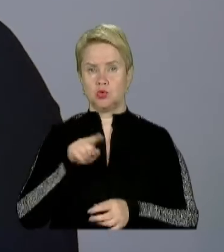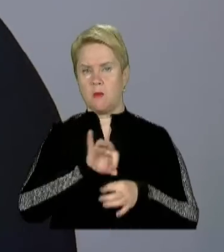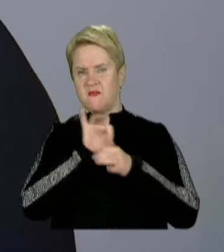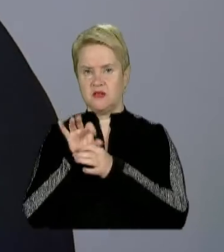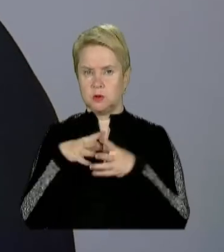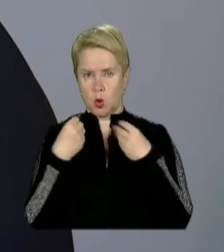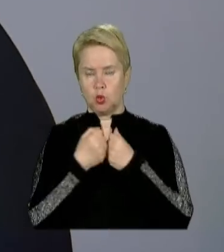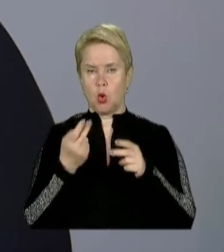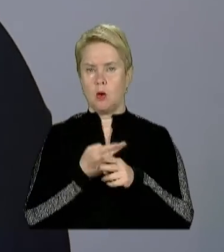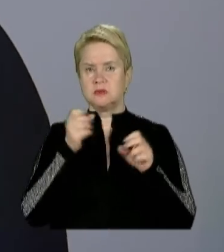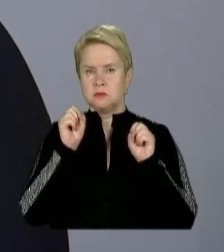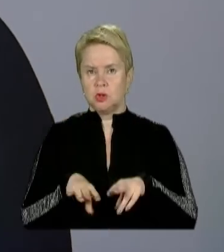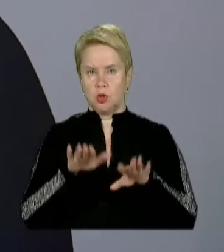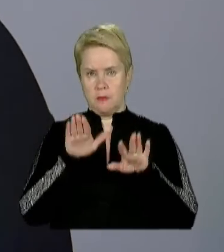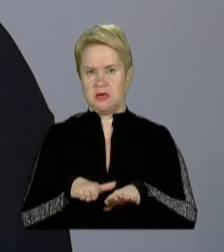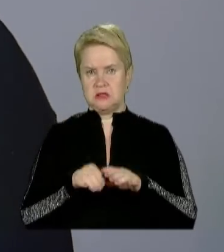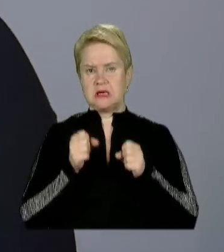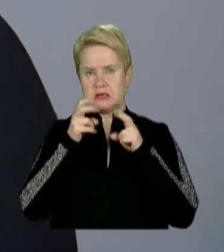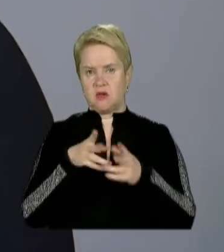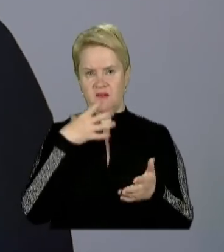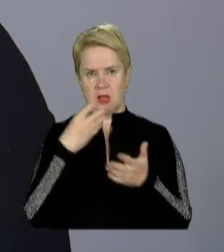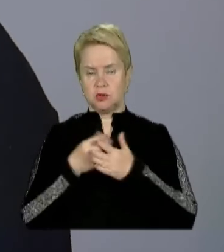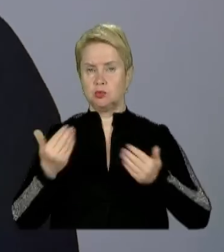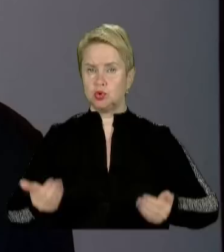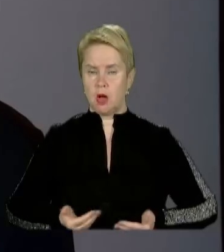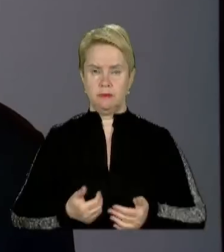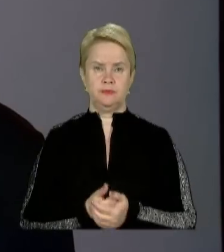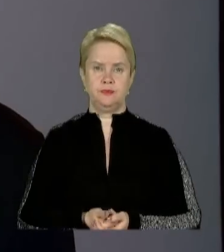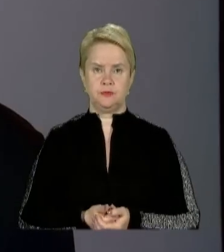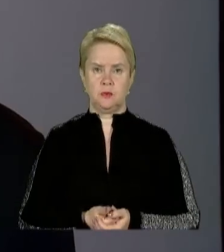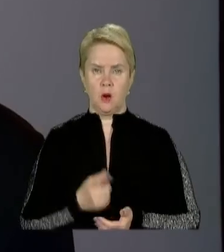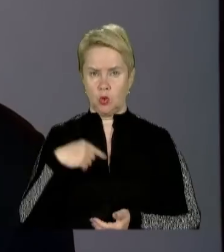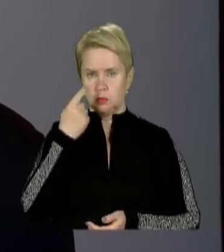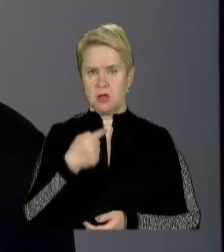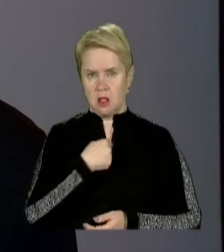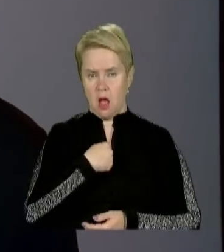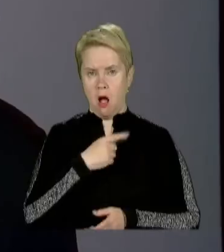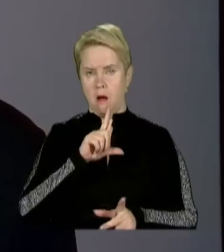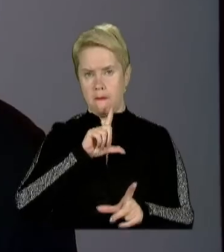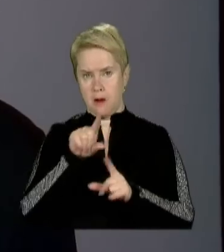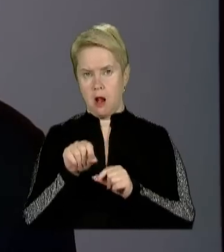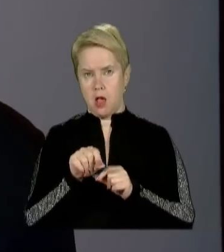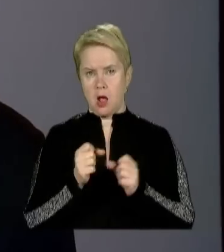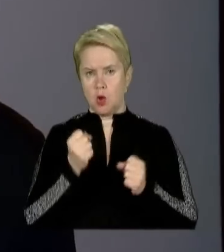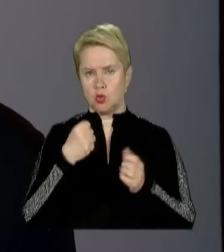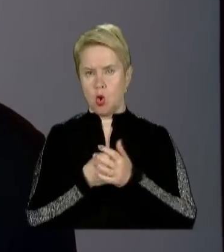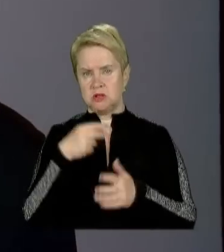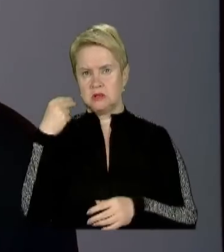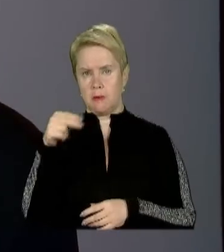вивезти родину до безпечного місця, ризикував власним життям. Особисто я проїхав до